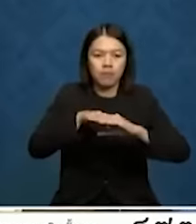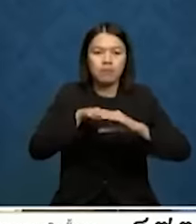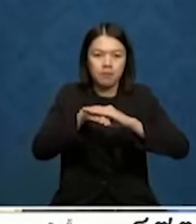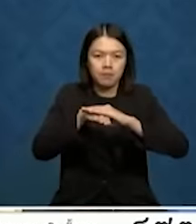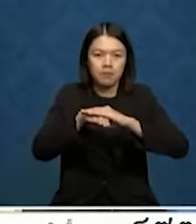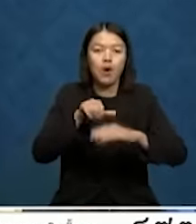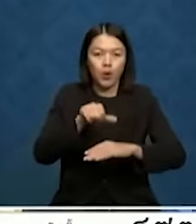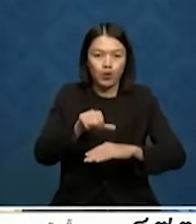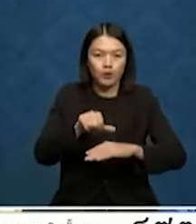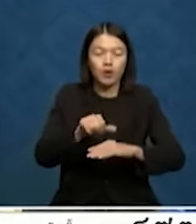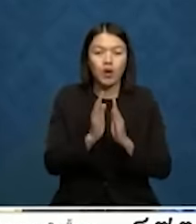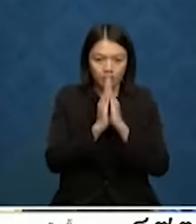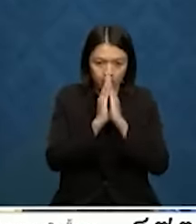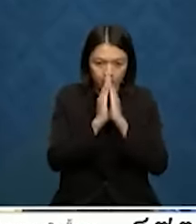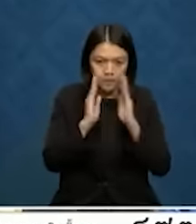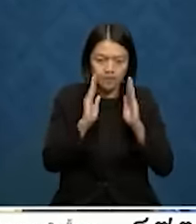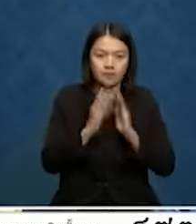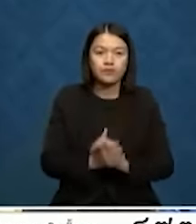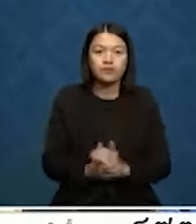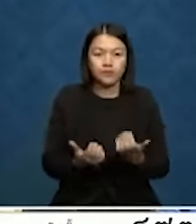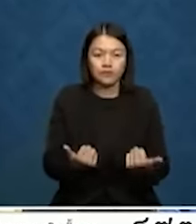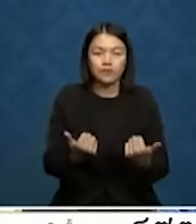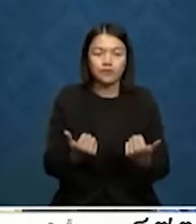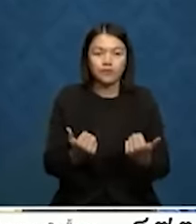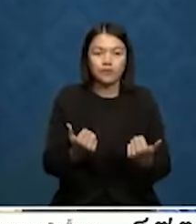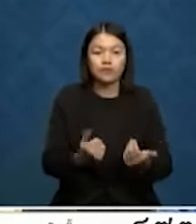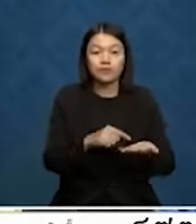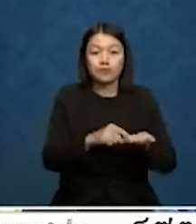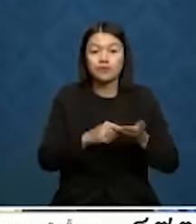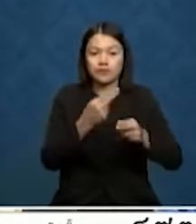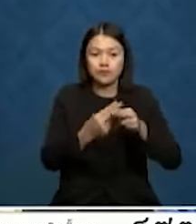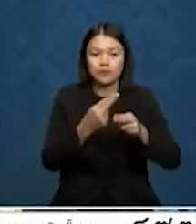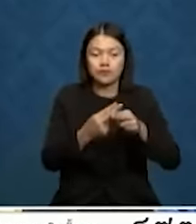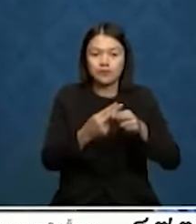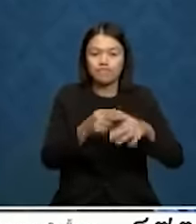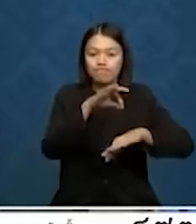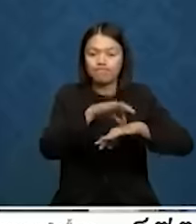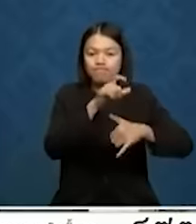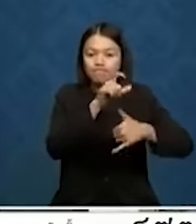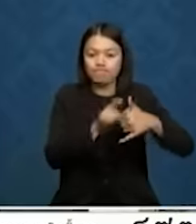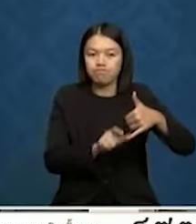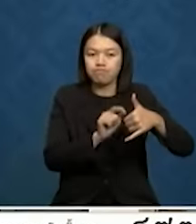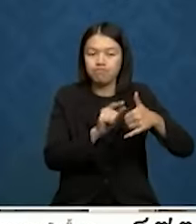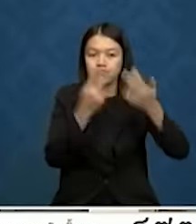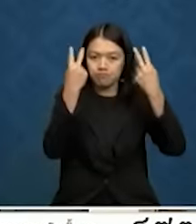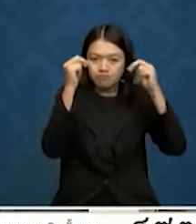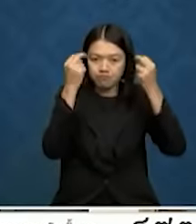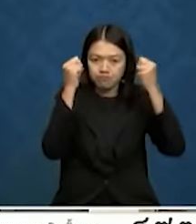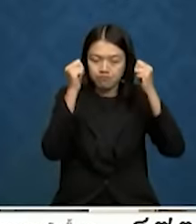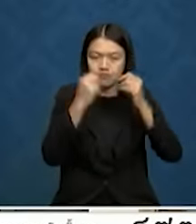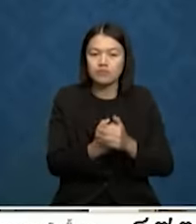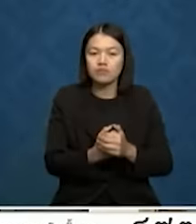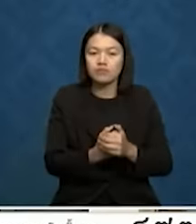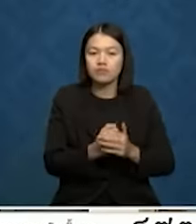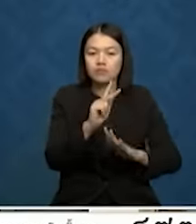นครับกราบขอบพระคุณครับท่านประธาน ครับขณะนี้ได้มีการเสนอชื่อผู้สมควรเป็นนายกดีตามรั